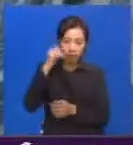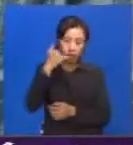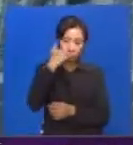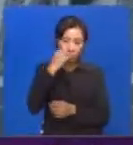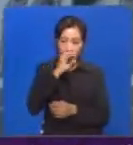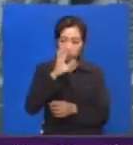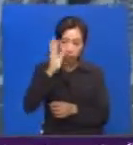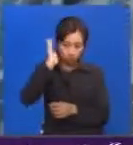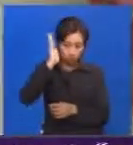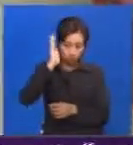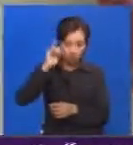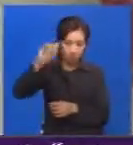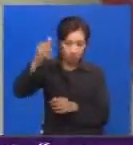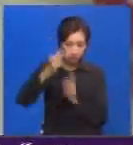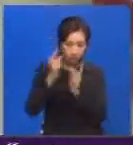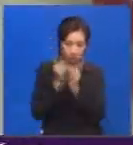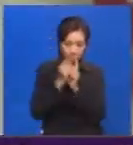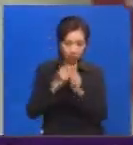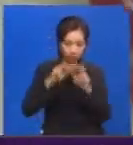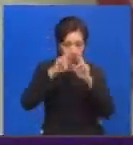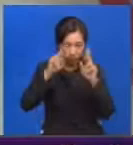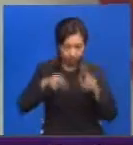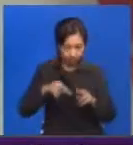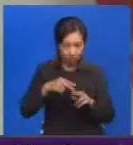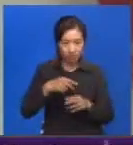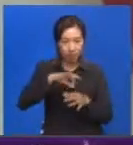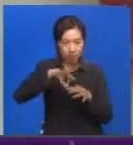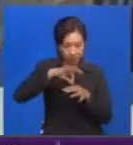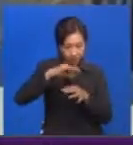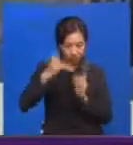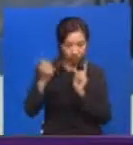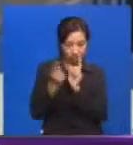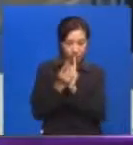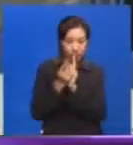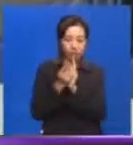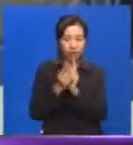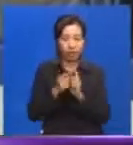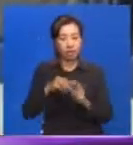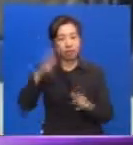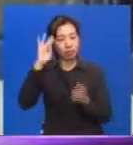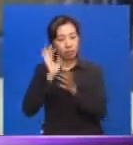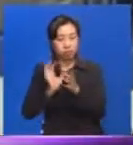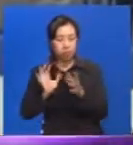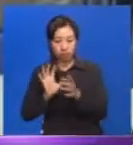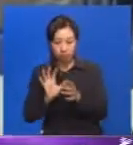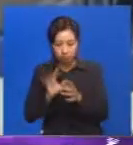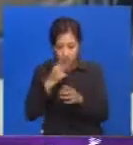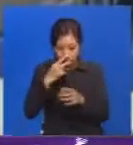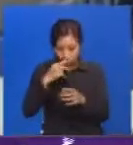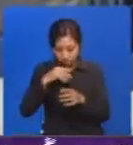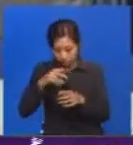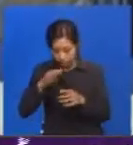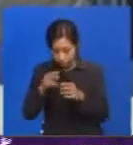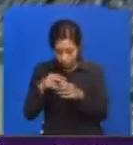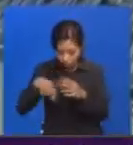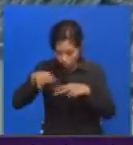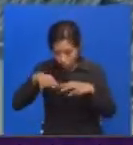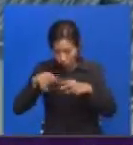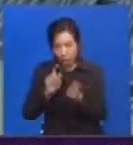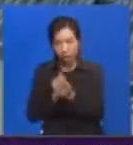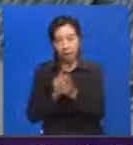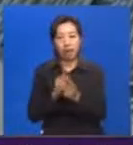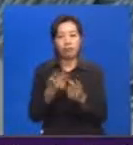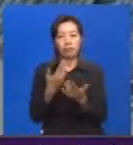ในศูนย์การค้าเซ็นทรัลเฟสติวัลภูเก็ตเจ้าหน้าที่จึงแสดงตัวขอตรวจค้นจนพบธนบัตรดังกล่าวตรวจสอบพบว่า